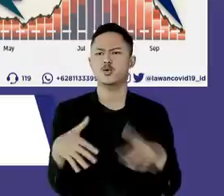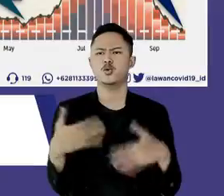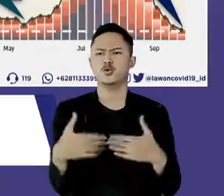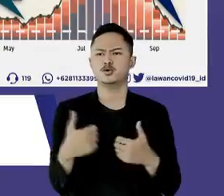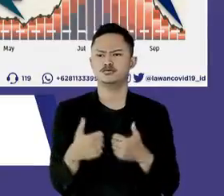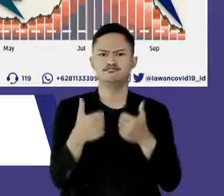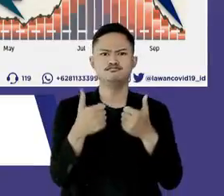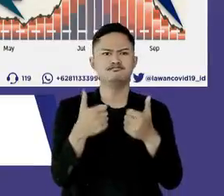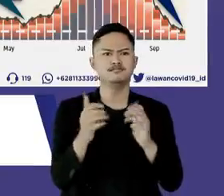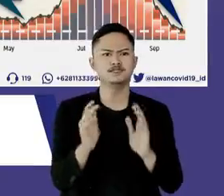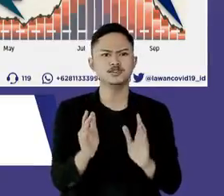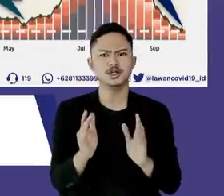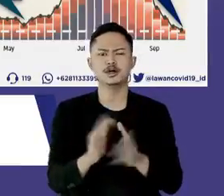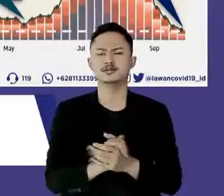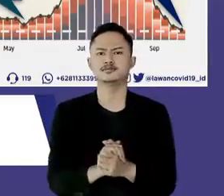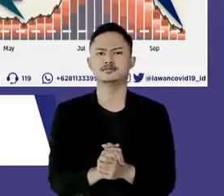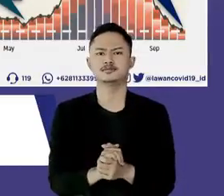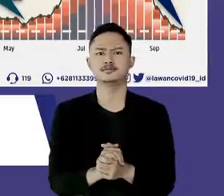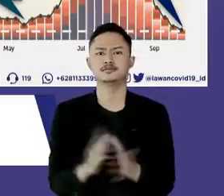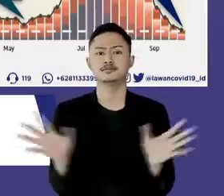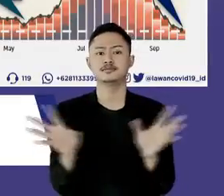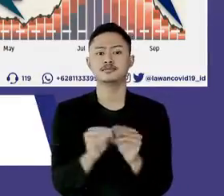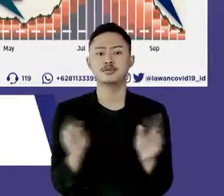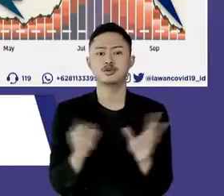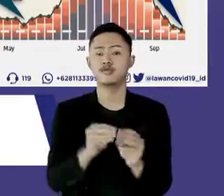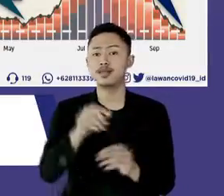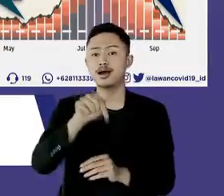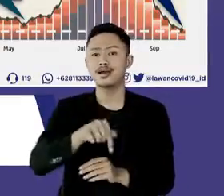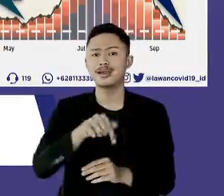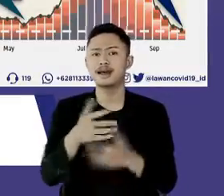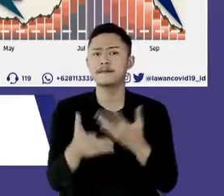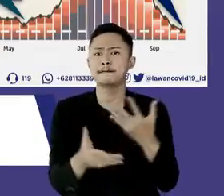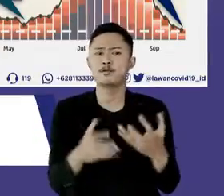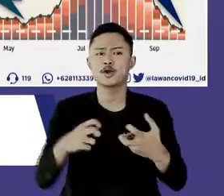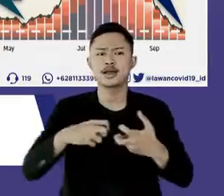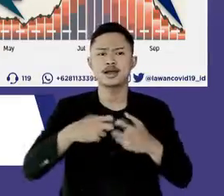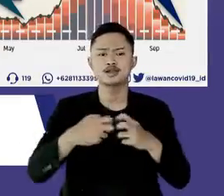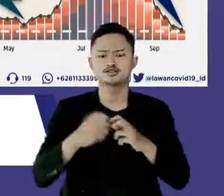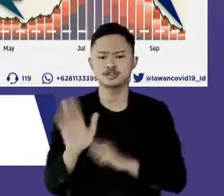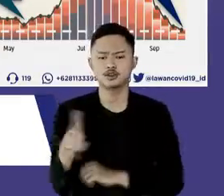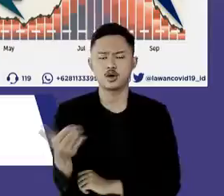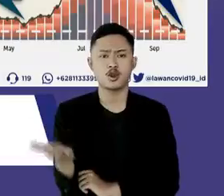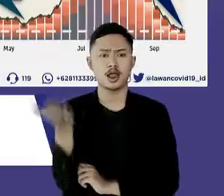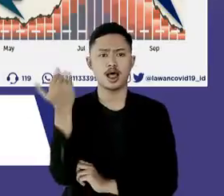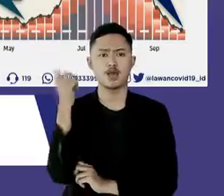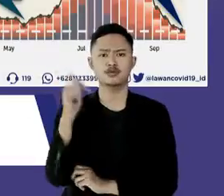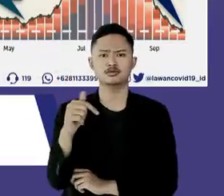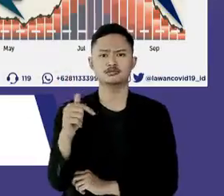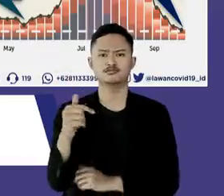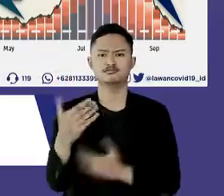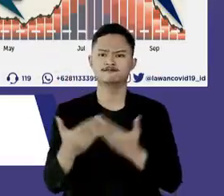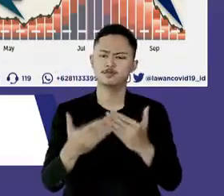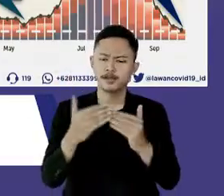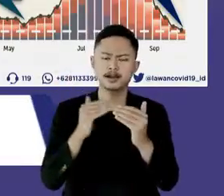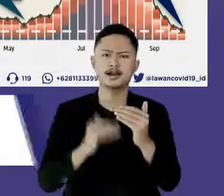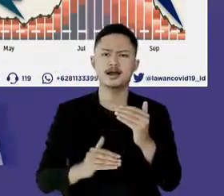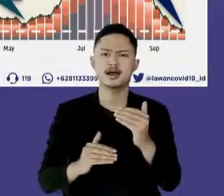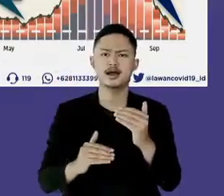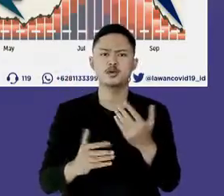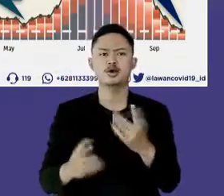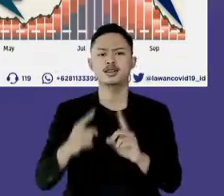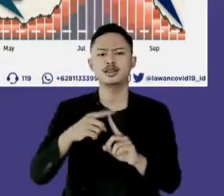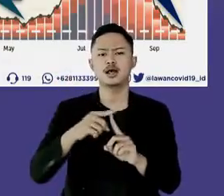baik bahkan jumlah ini lebih rendah dari kasus pada pertengahan tahun lalu tepatnya tanggal